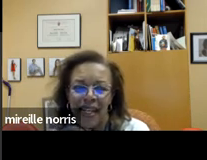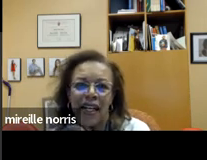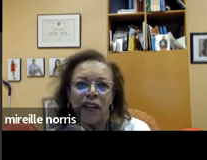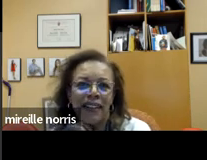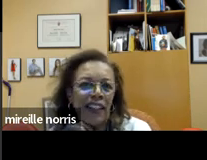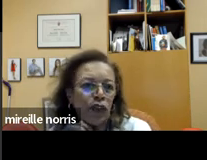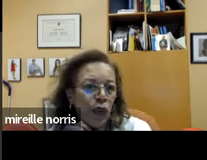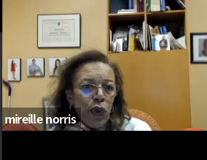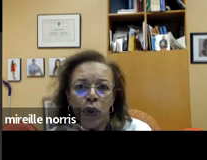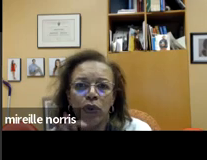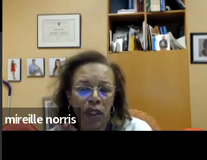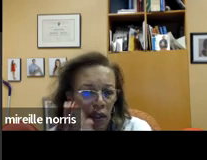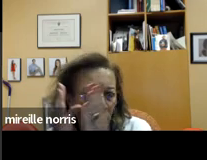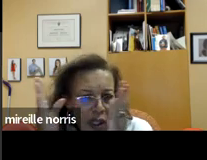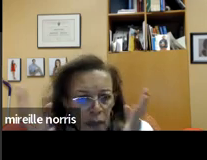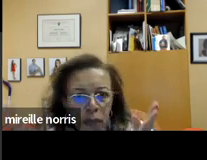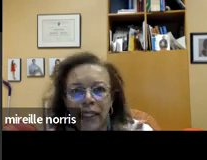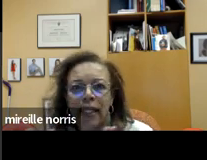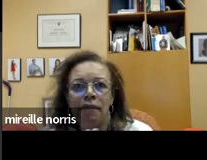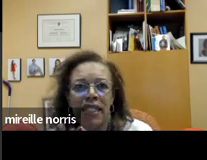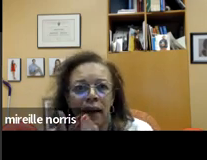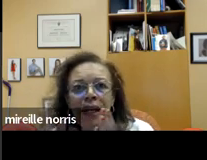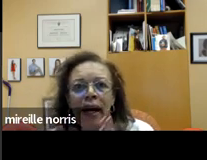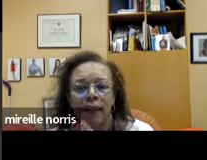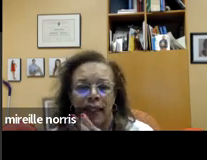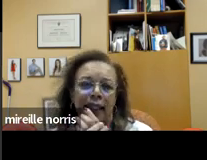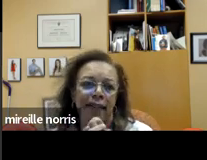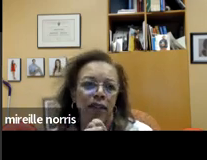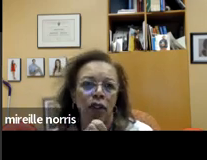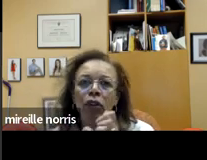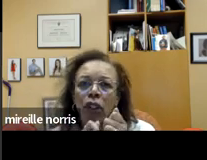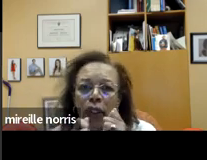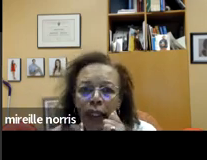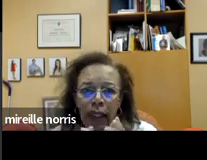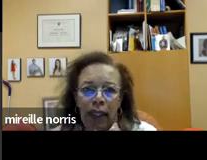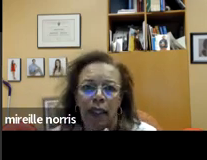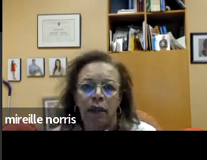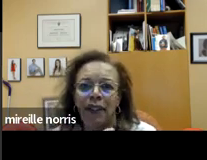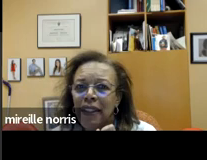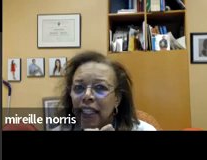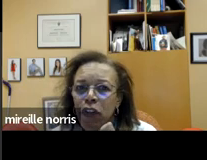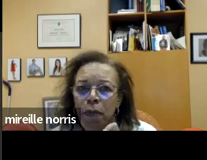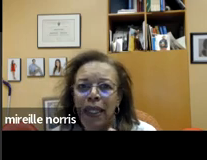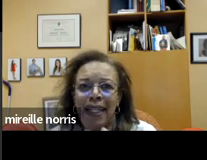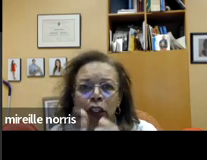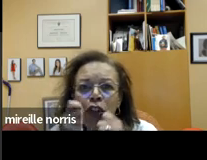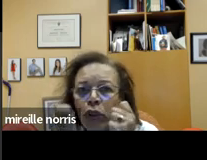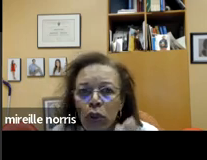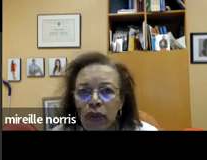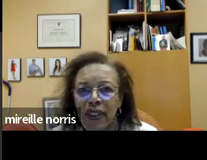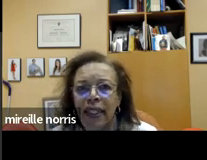Hein? Alors, ici, c'est un autre modèle, mais c'est encore la question de développer